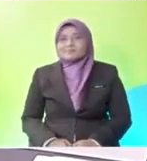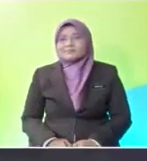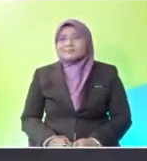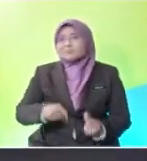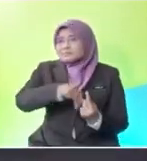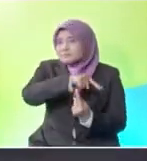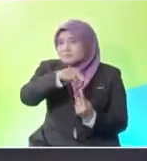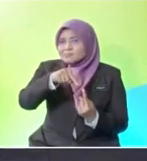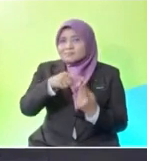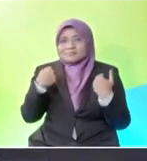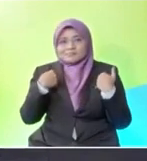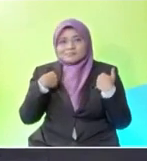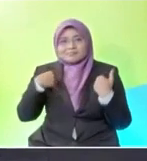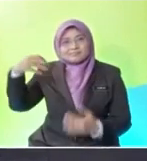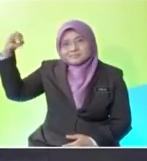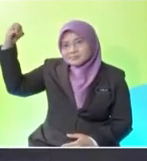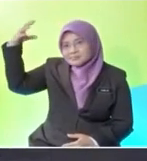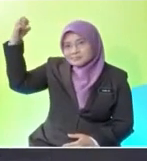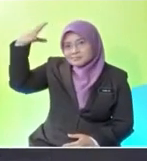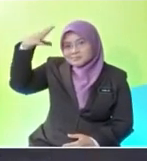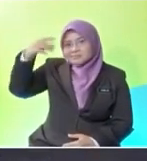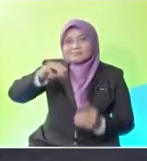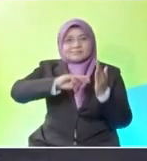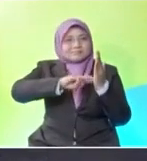bila ada lampu LED itu kan